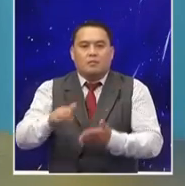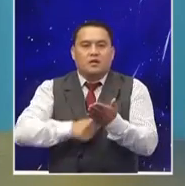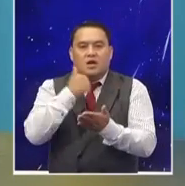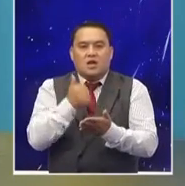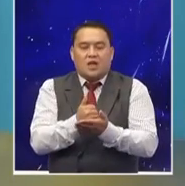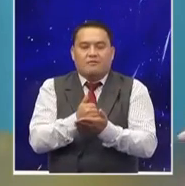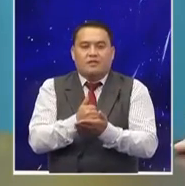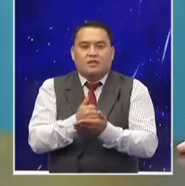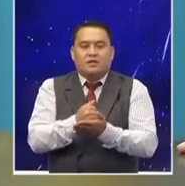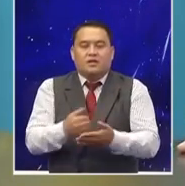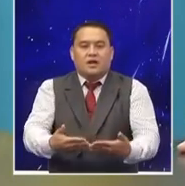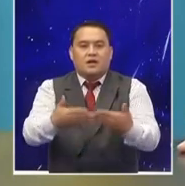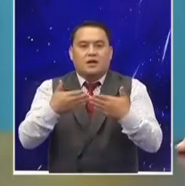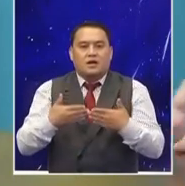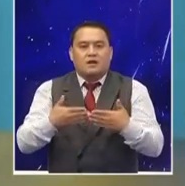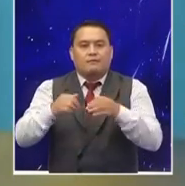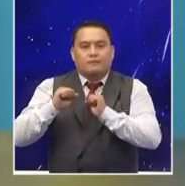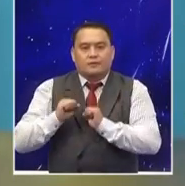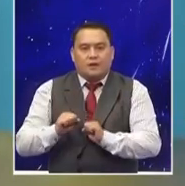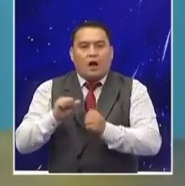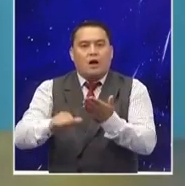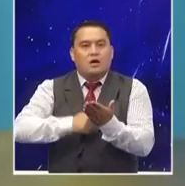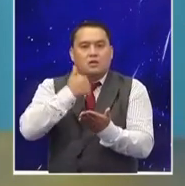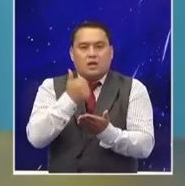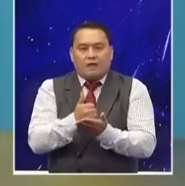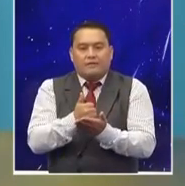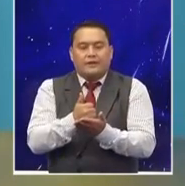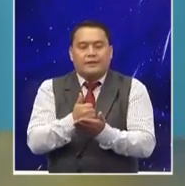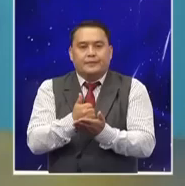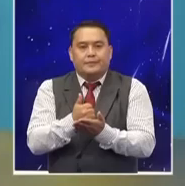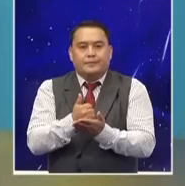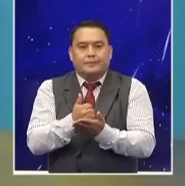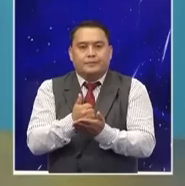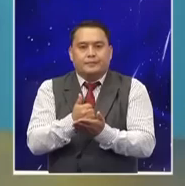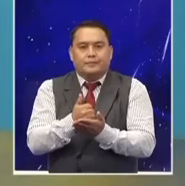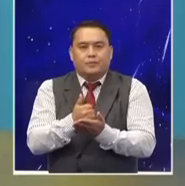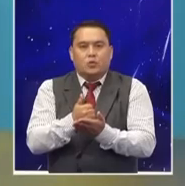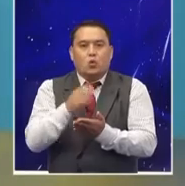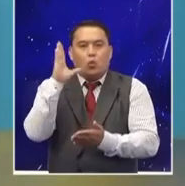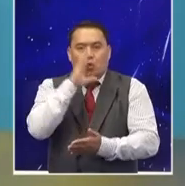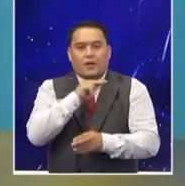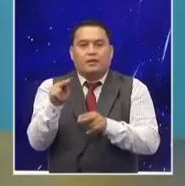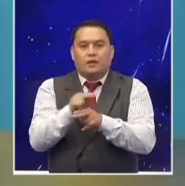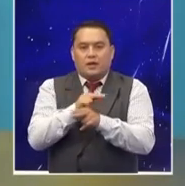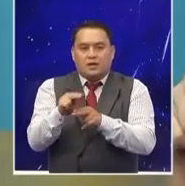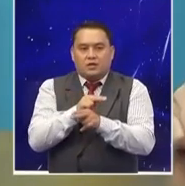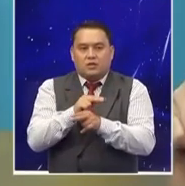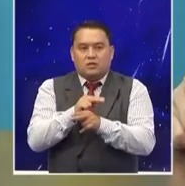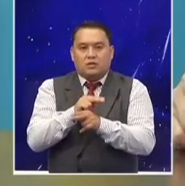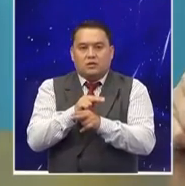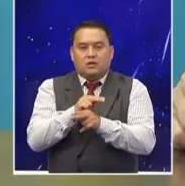минимизировать самое главное нужно увеличить и уменьшить